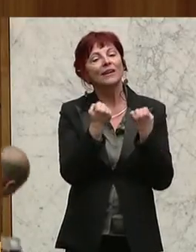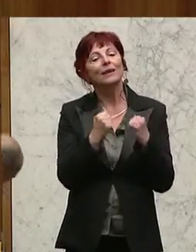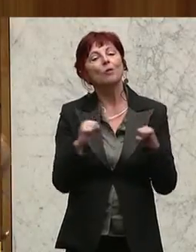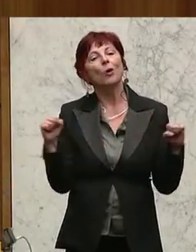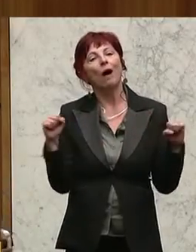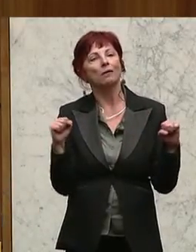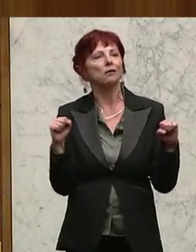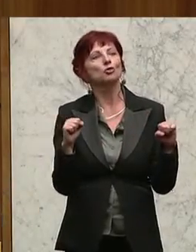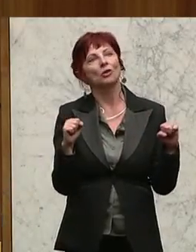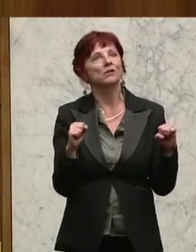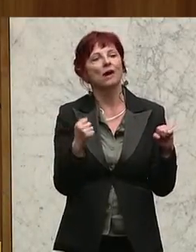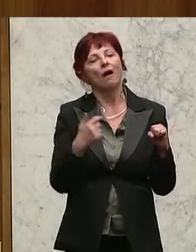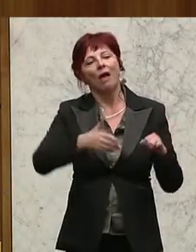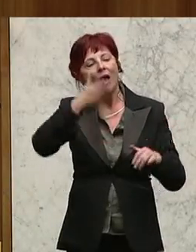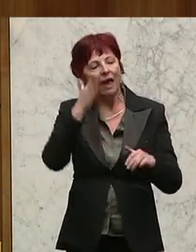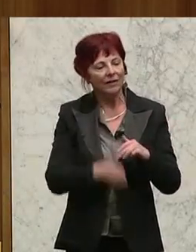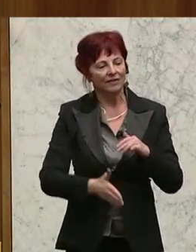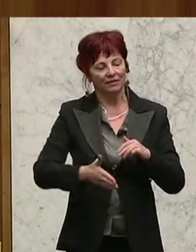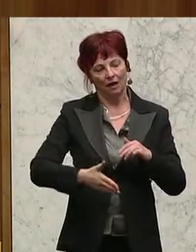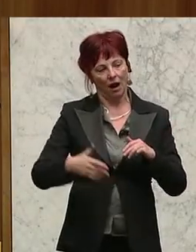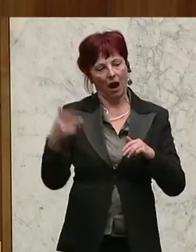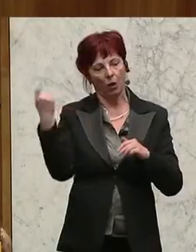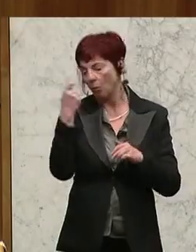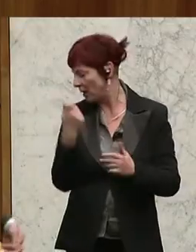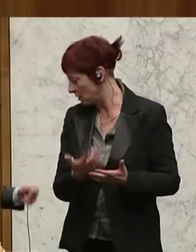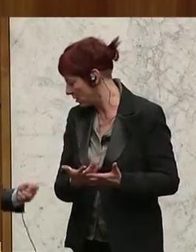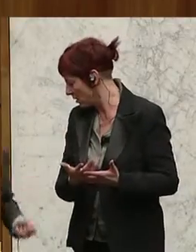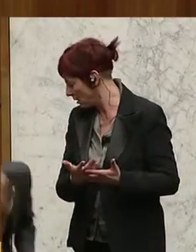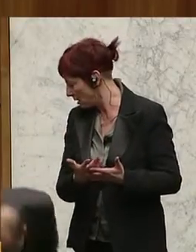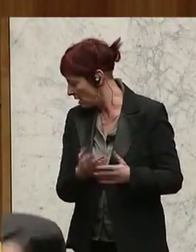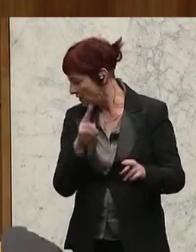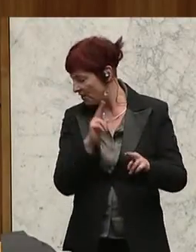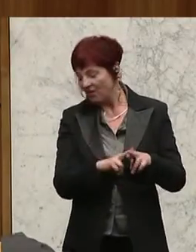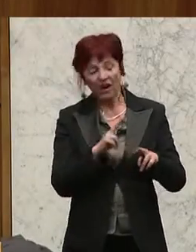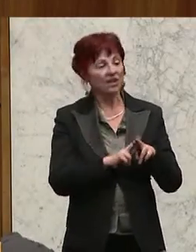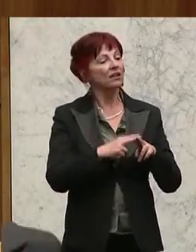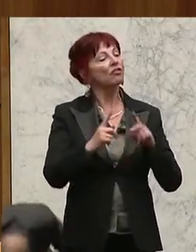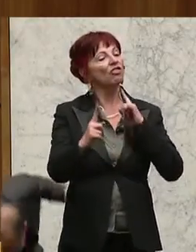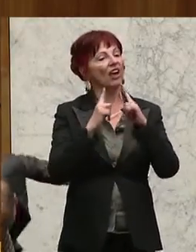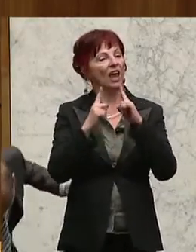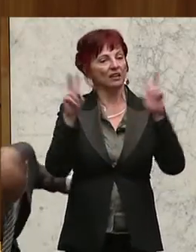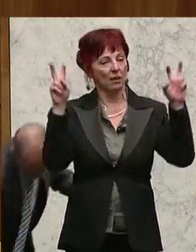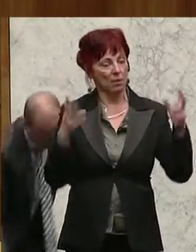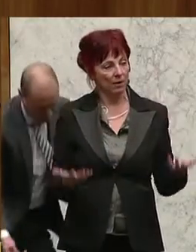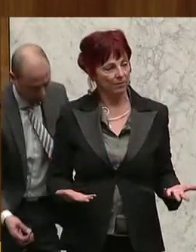es um Liberalisierung, nicht Privatisierung, von Bahnunternehmen geht und Bahnverkehr geht, nämlich das